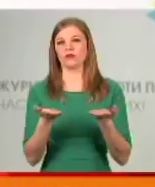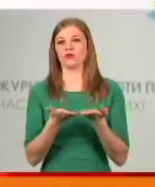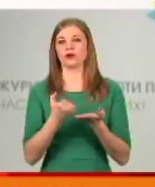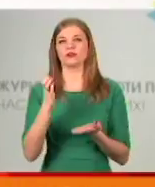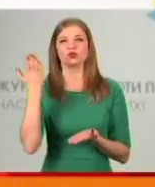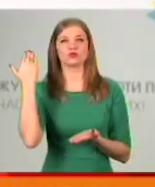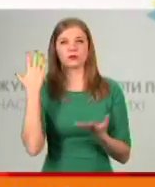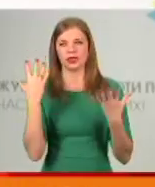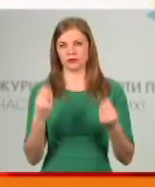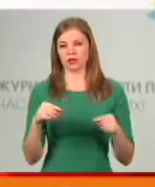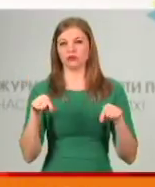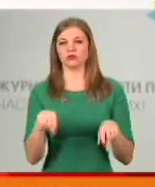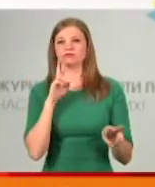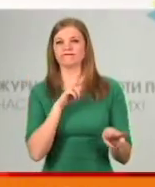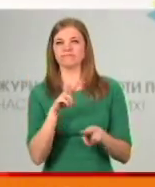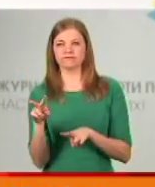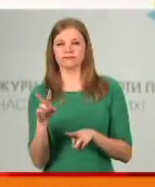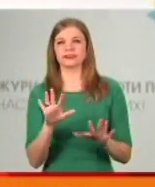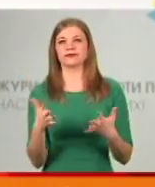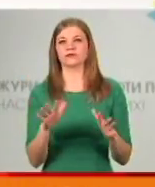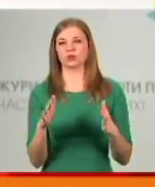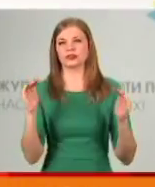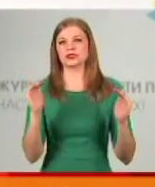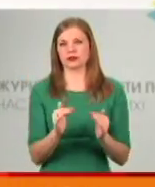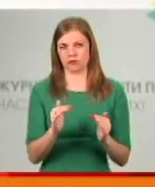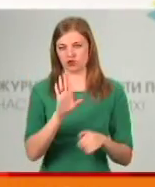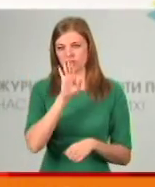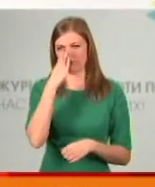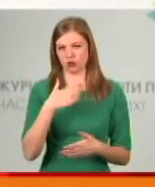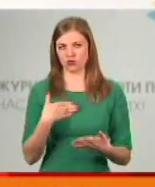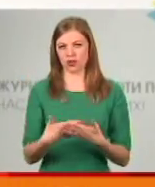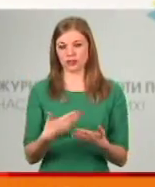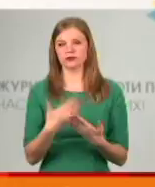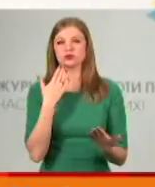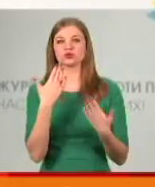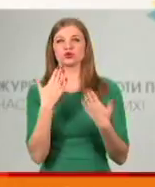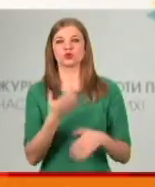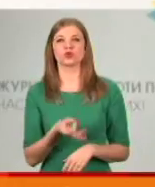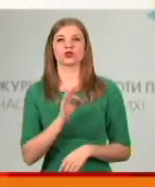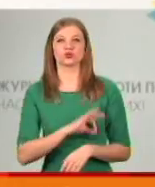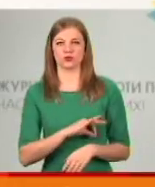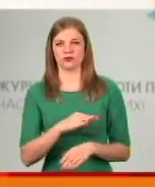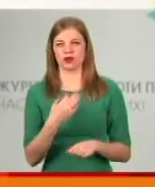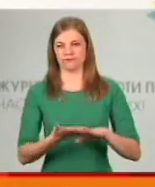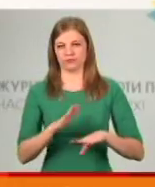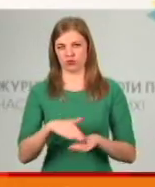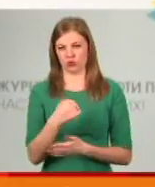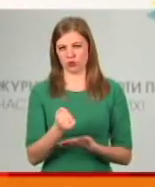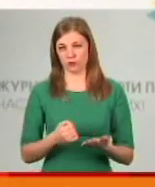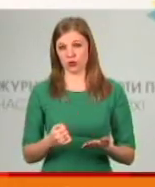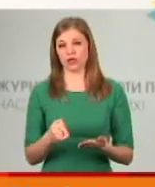Порівняно з попередніми днями тут спостерігалося відносне зменшення ворожої активності щодо застосування важкого